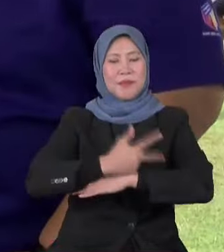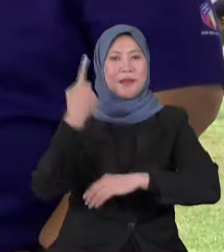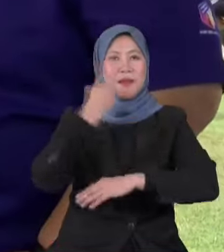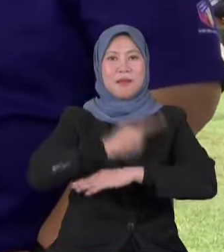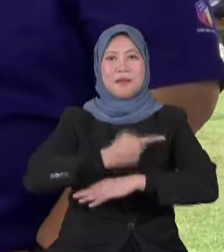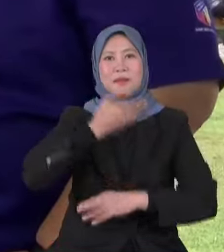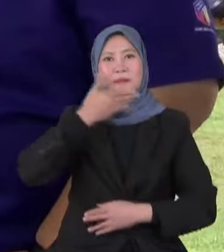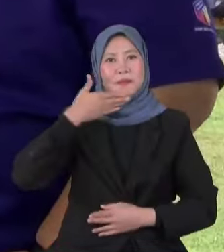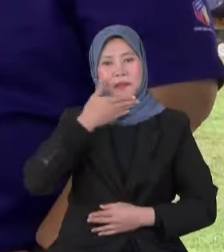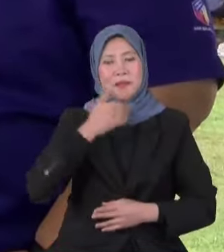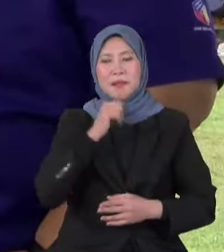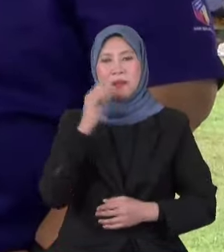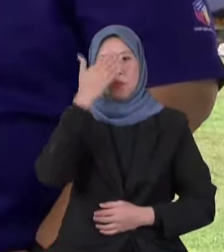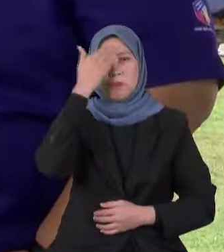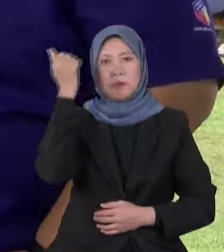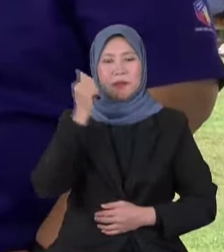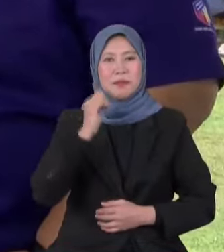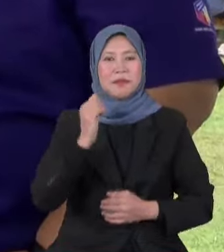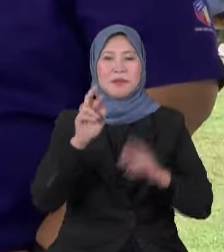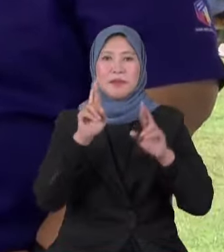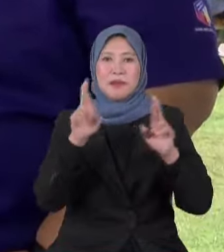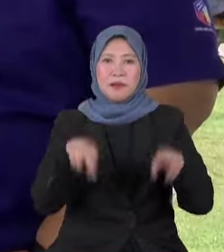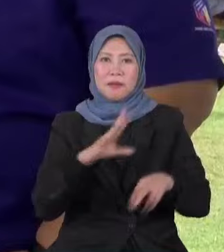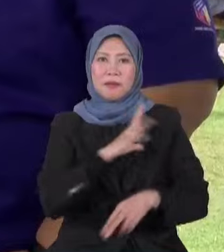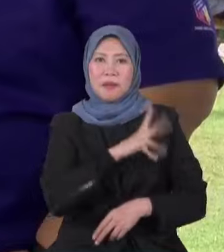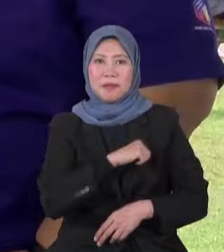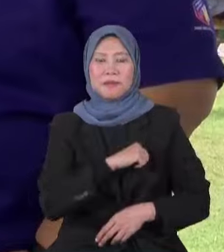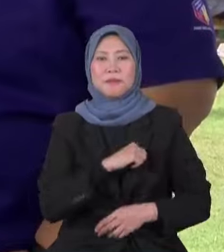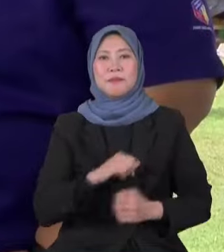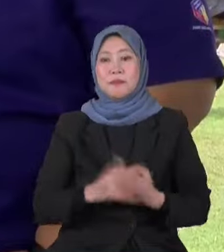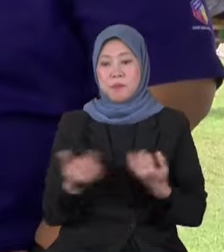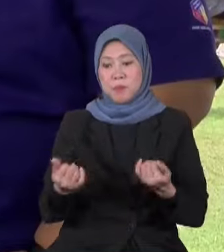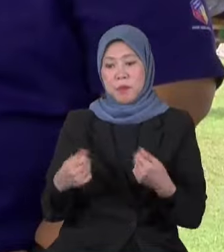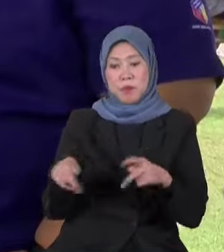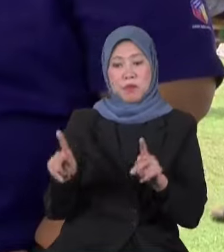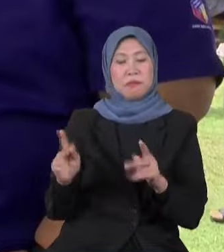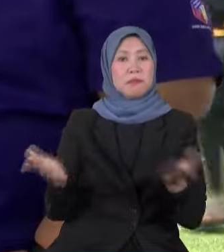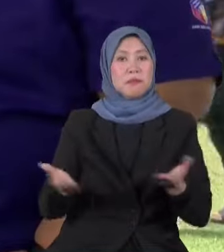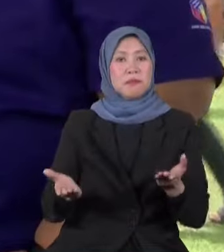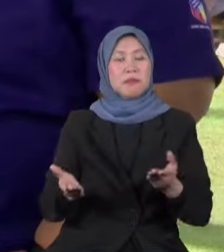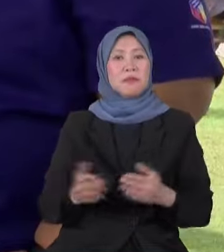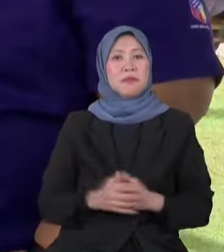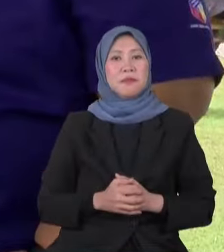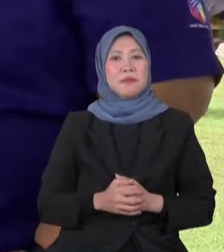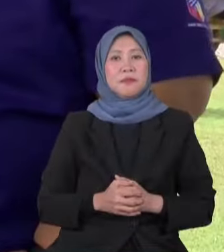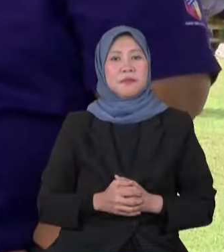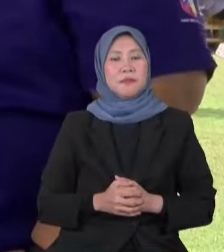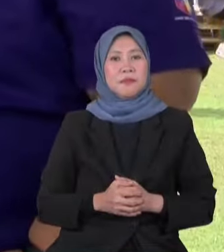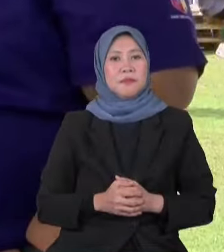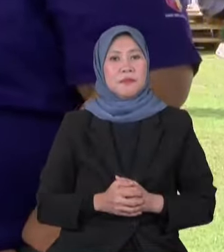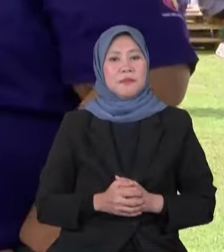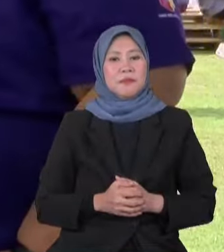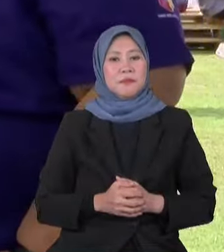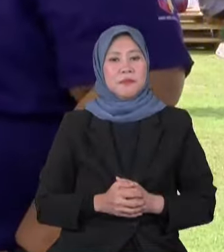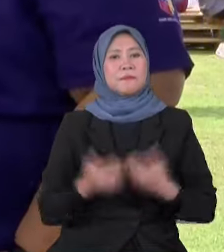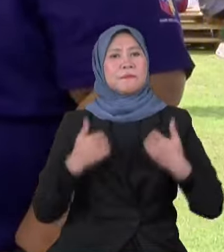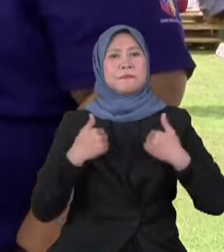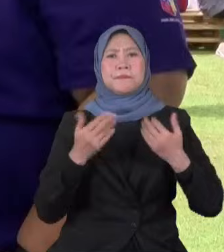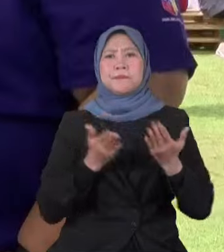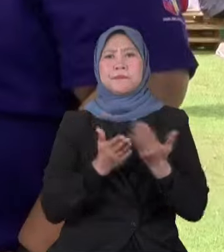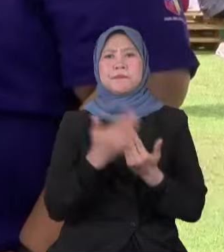melupakan saudara kita yang berada di Palestin. Dan pastinya kita ambil kesempatan ini juga ya. Apabila kita melihat pada dalam masa sekarang ini ada era